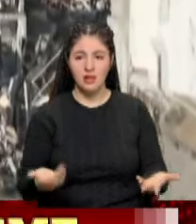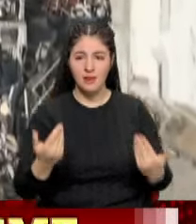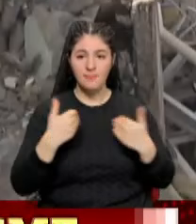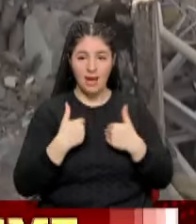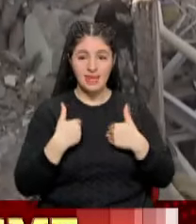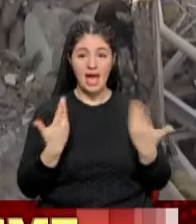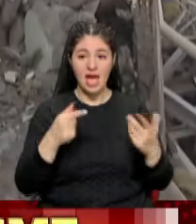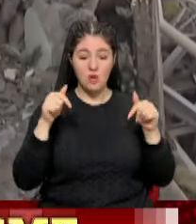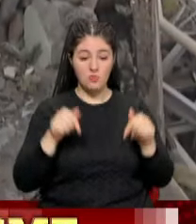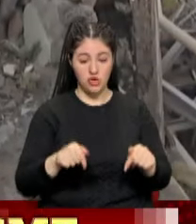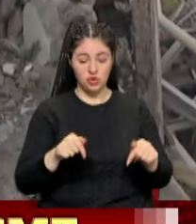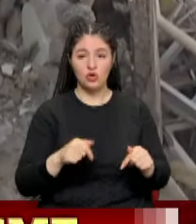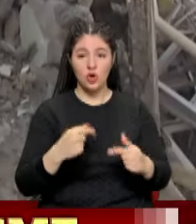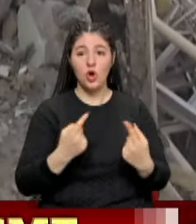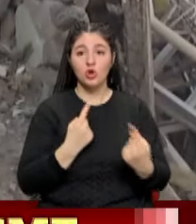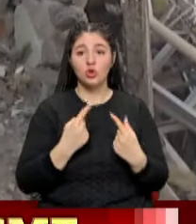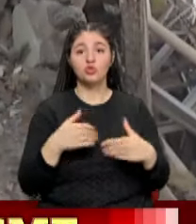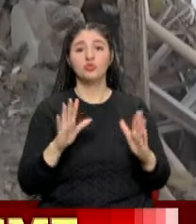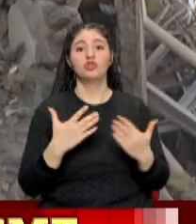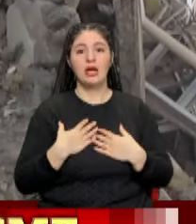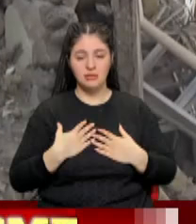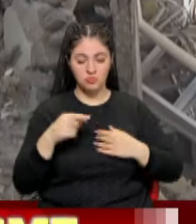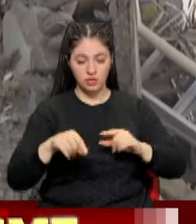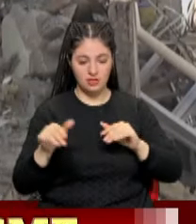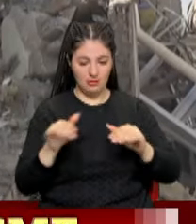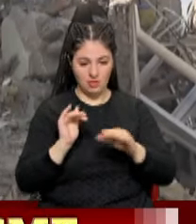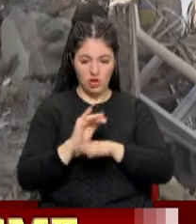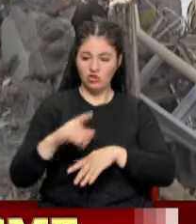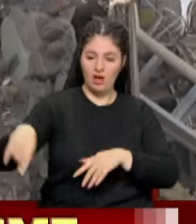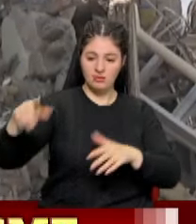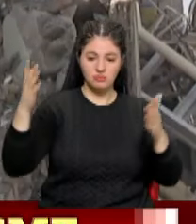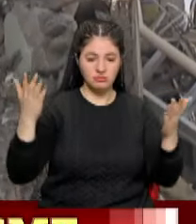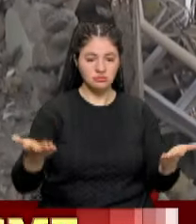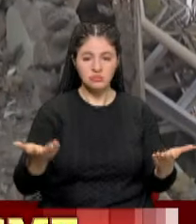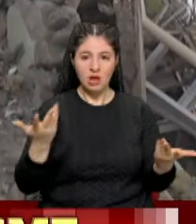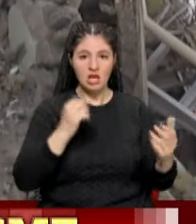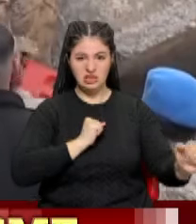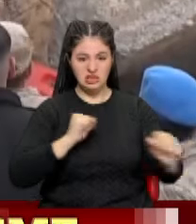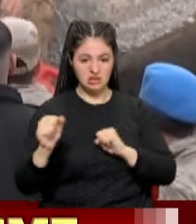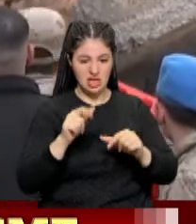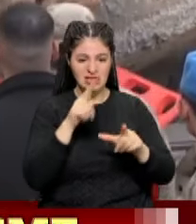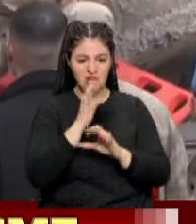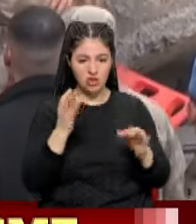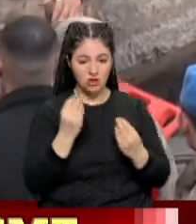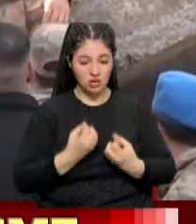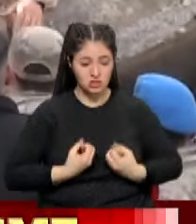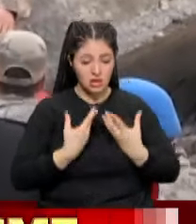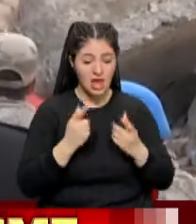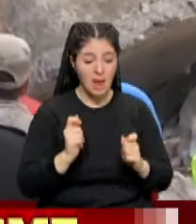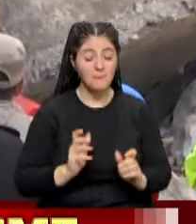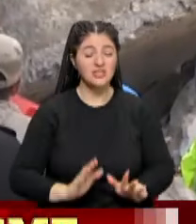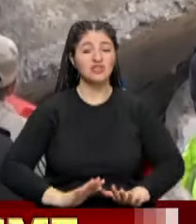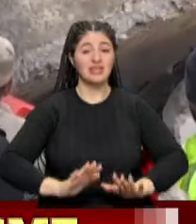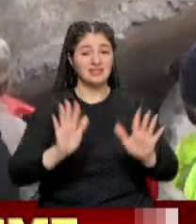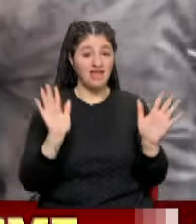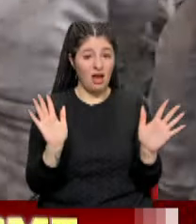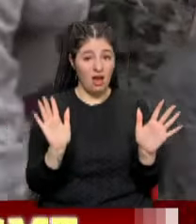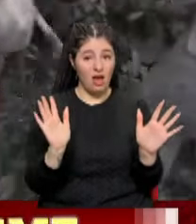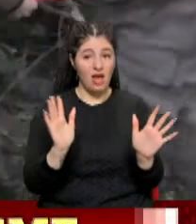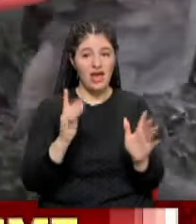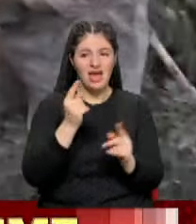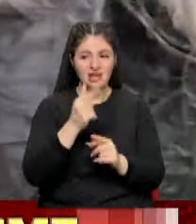Ben eğer bugün konuşmayacaksam, bugün depremzedeler tepkisini sessiz olarak göstermeyecekse, böyle